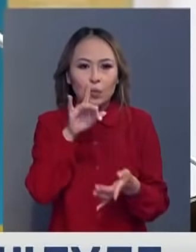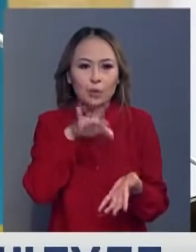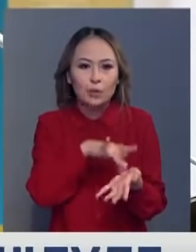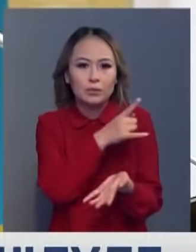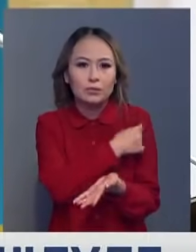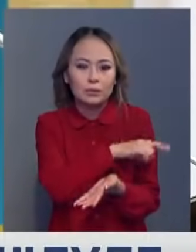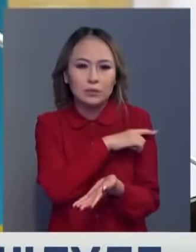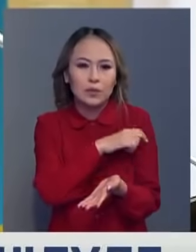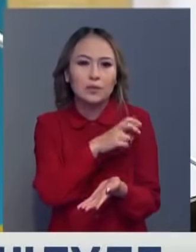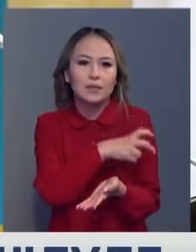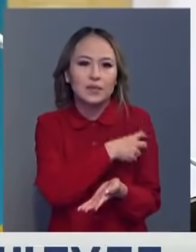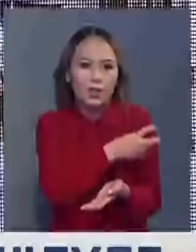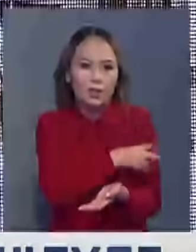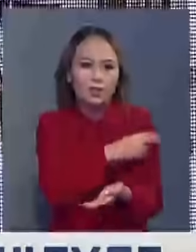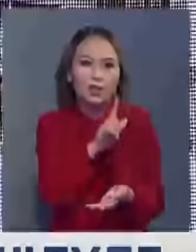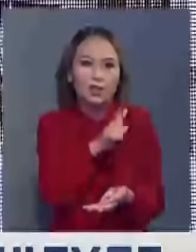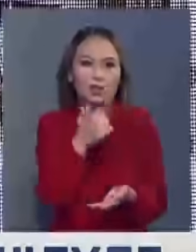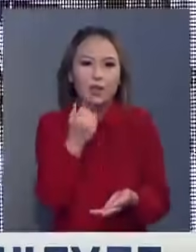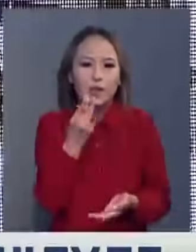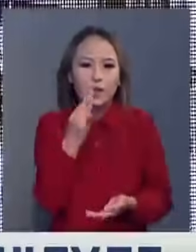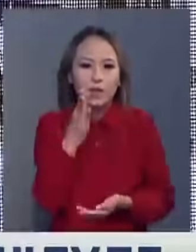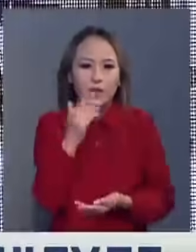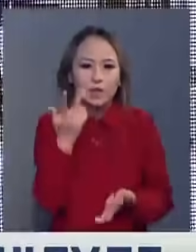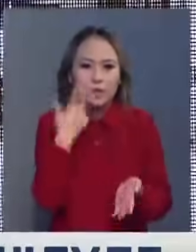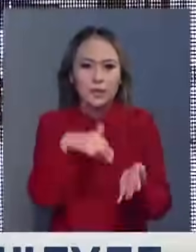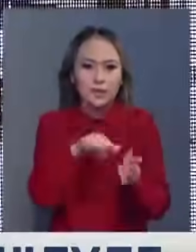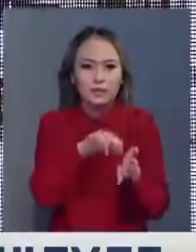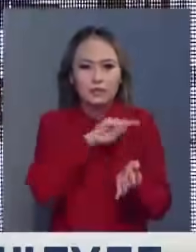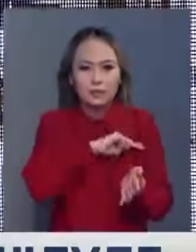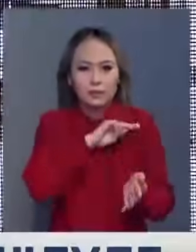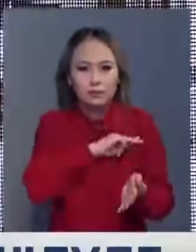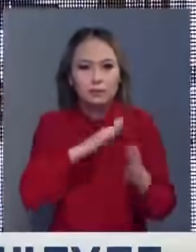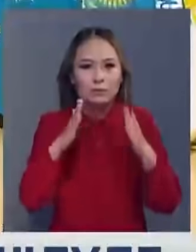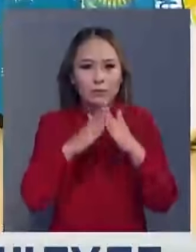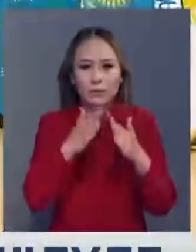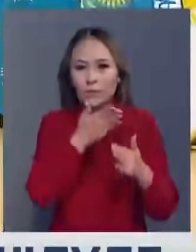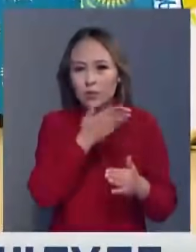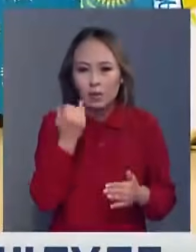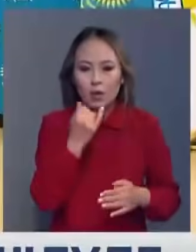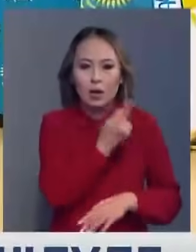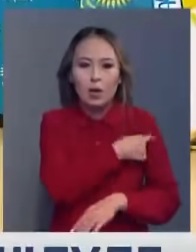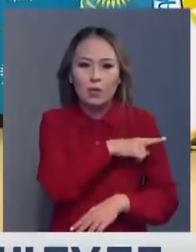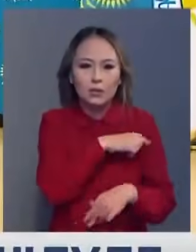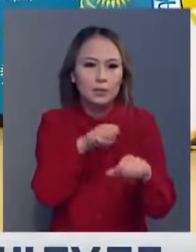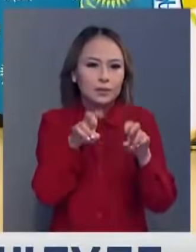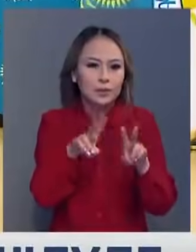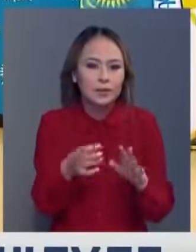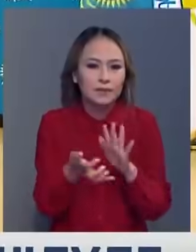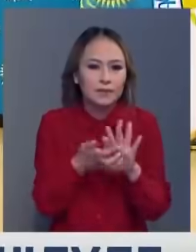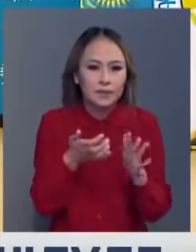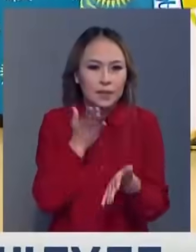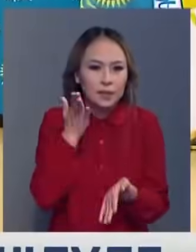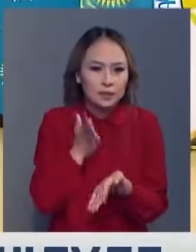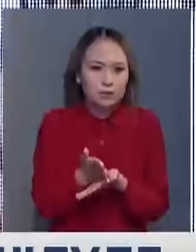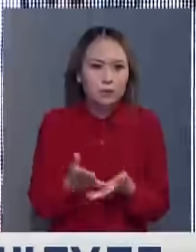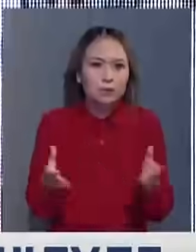аурухананың педиатр дәрігері Гауһар Шәріпованың айтуынша, мекеменің 36 қызметкерінің баспанасы жоқ. Ауруханада мамандар тапшылығы да байқалады.